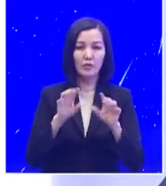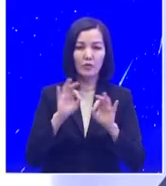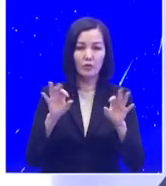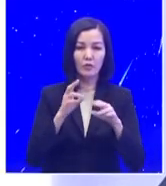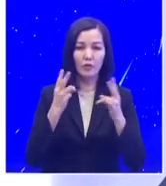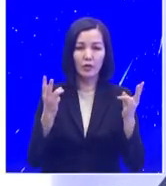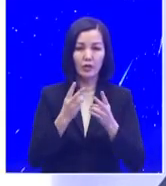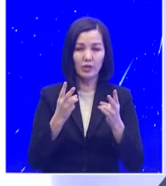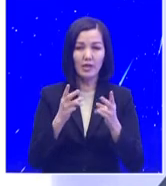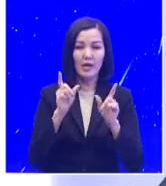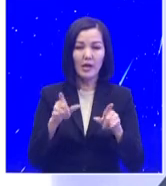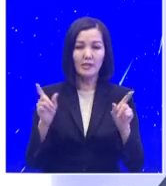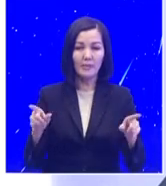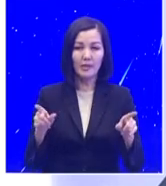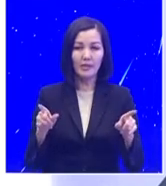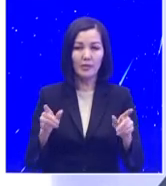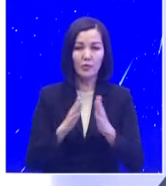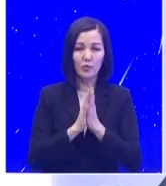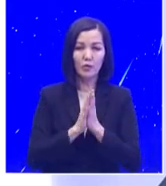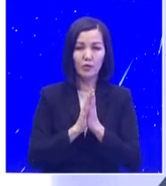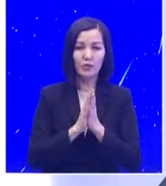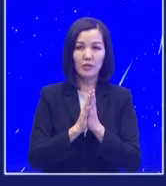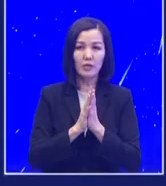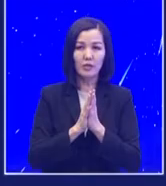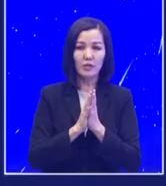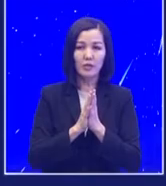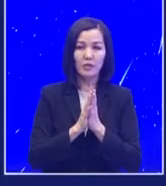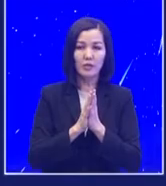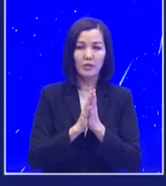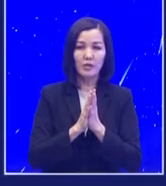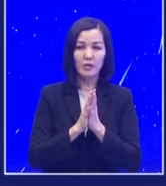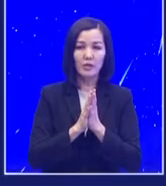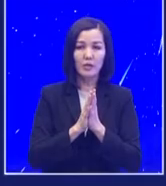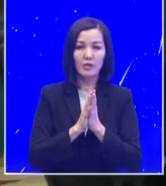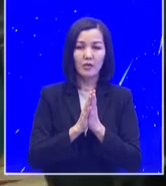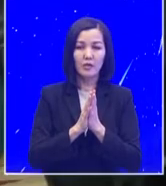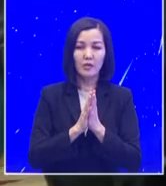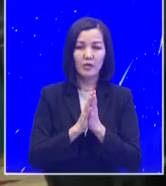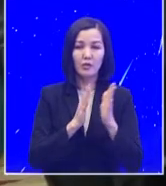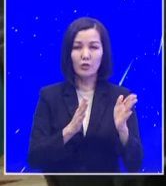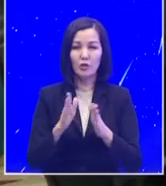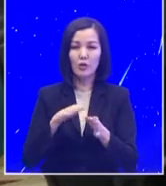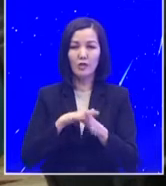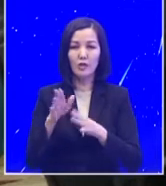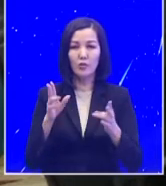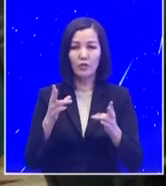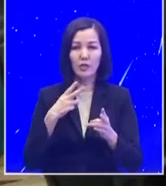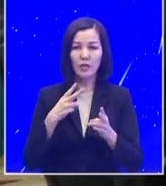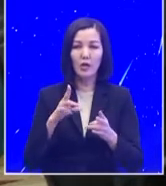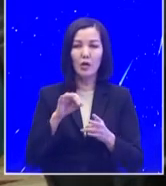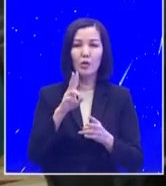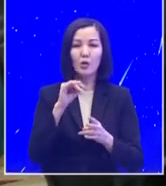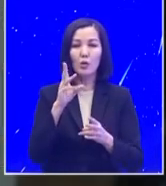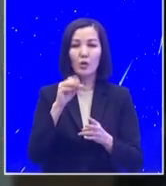күшейтсін. Азаматтардың өтініштерін де жойып жұмысын күшейтсін. Басқосудан кейін Ләззат Тұрлашев